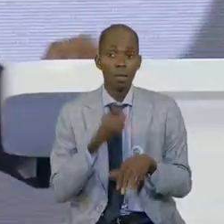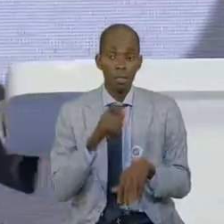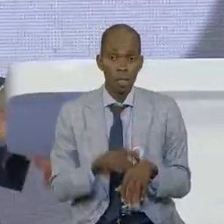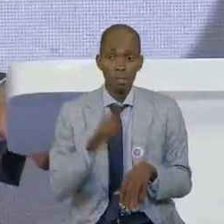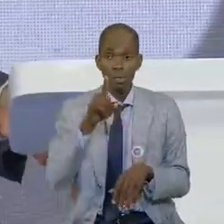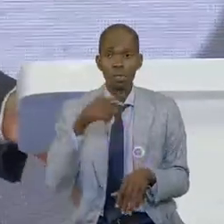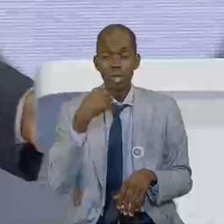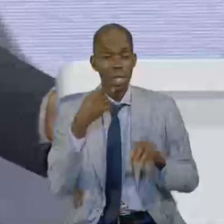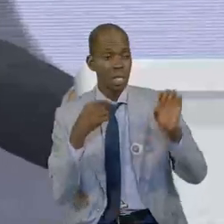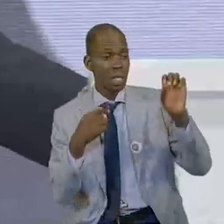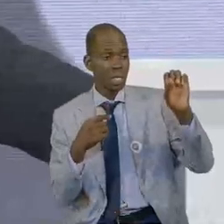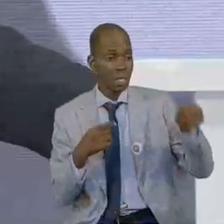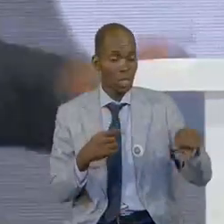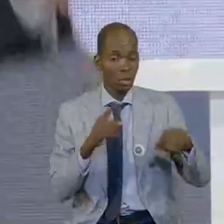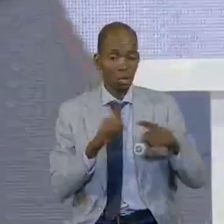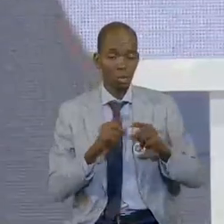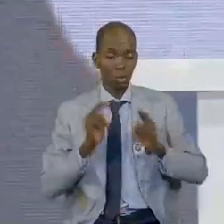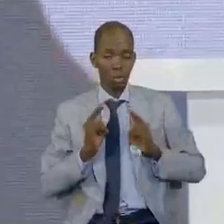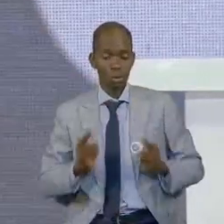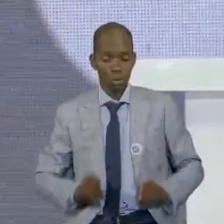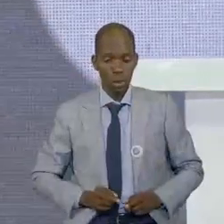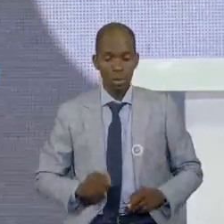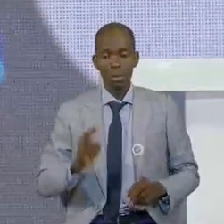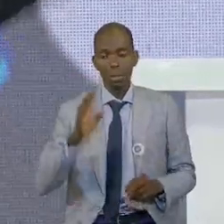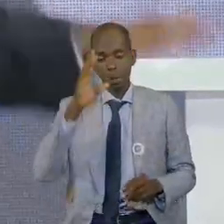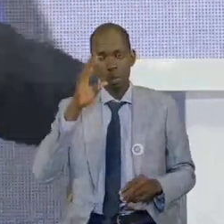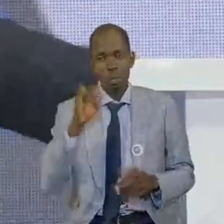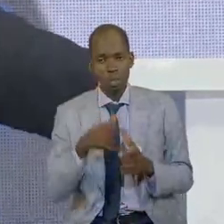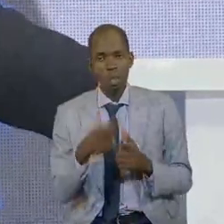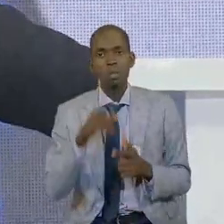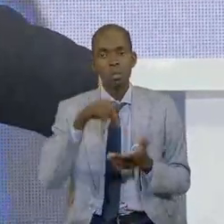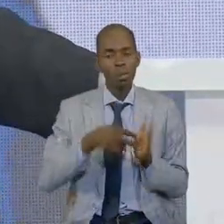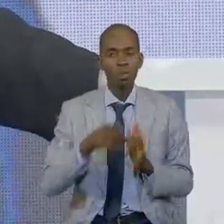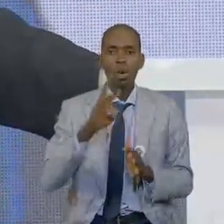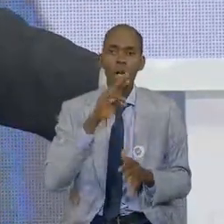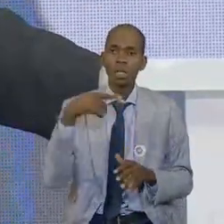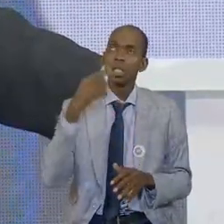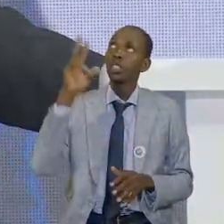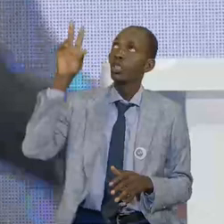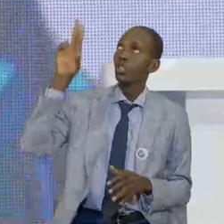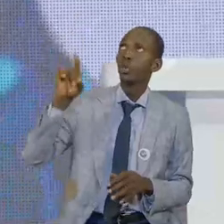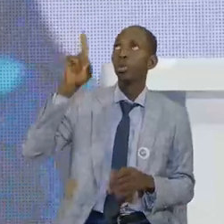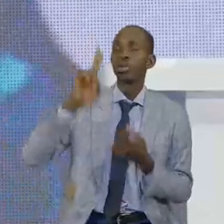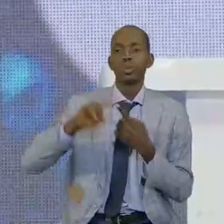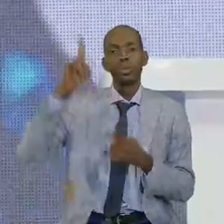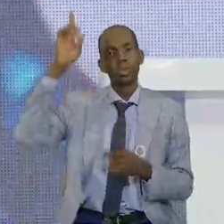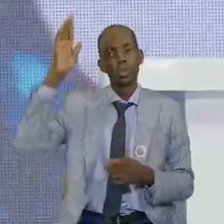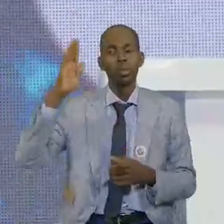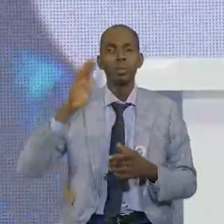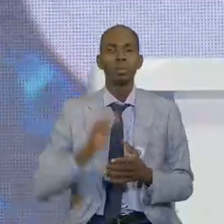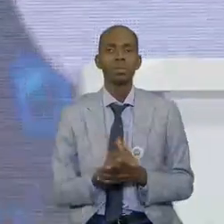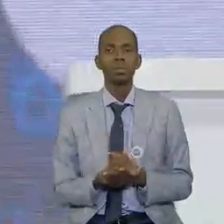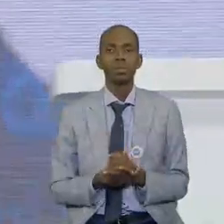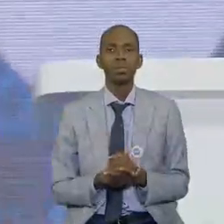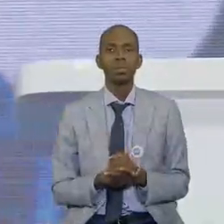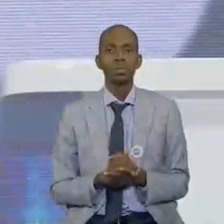yes to a man, a woman of the world, you say no to God. Et chaque fois que tu dis oui à un homme, à une femme du monde, tu es en train